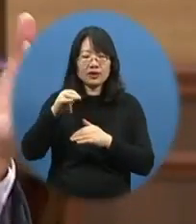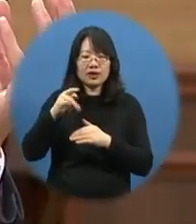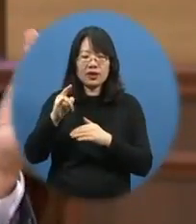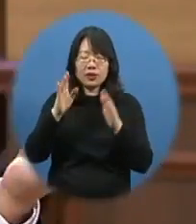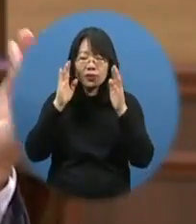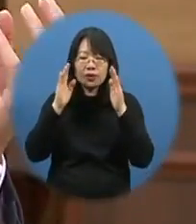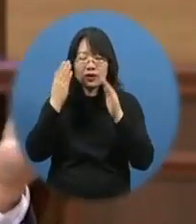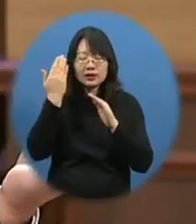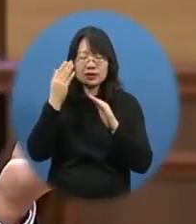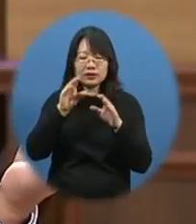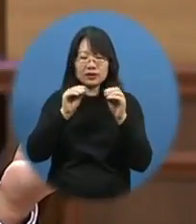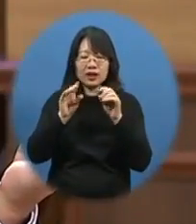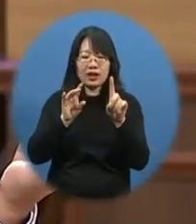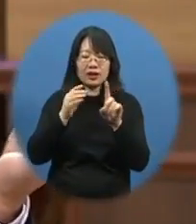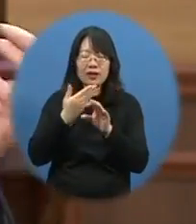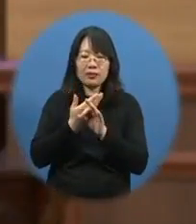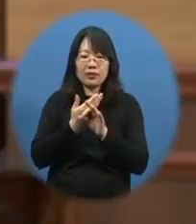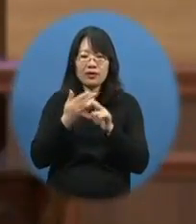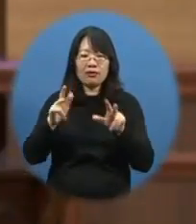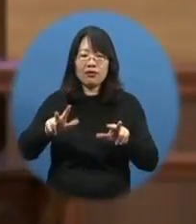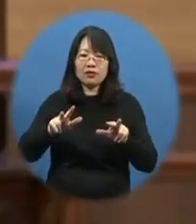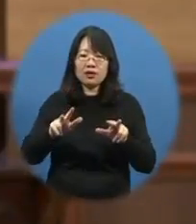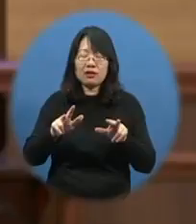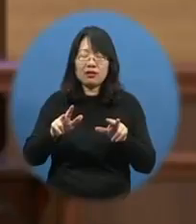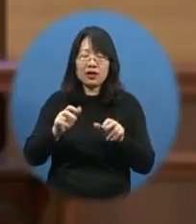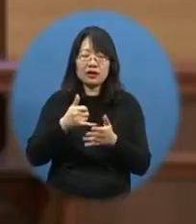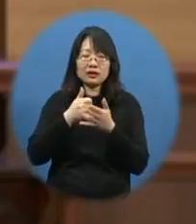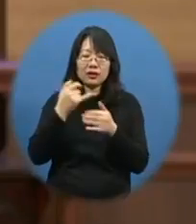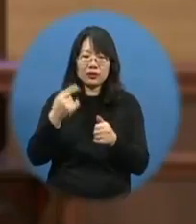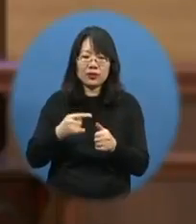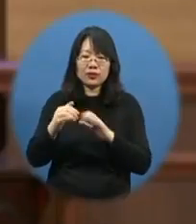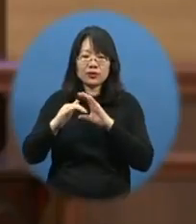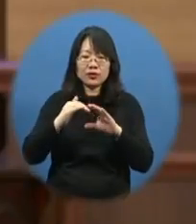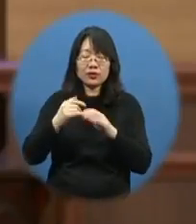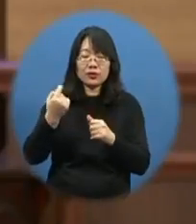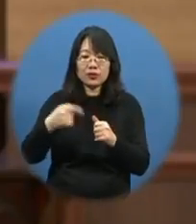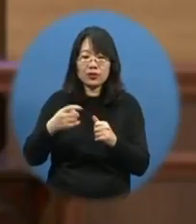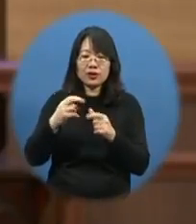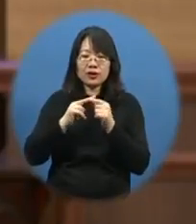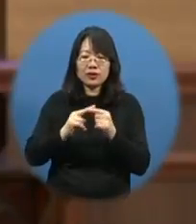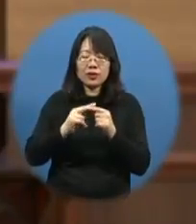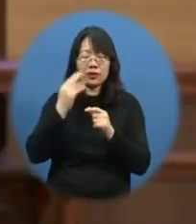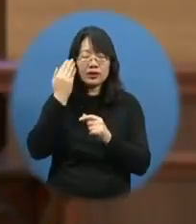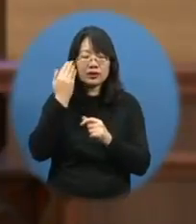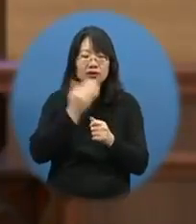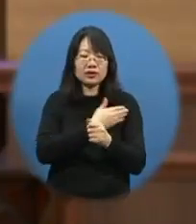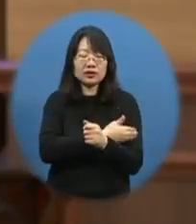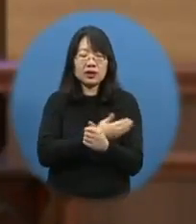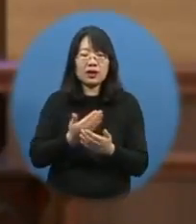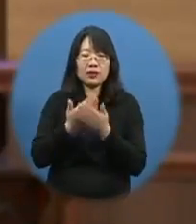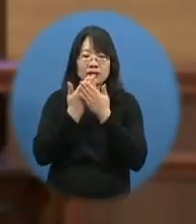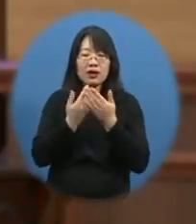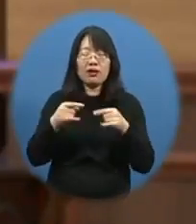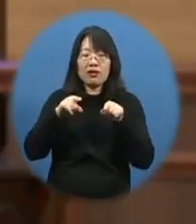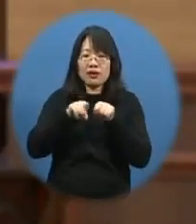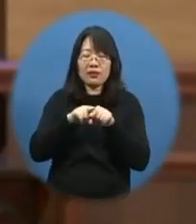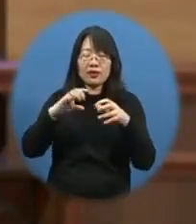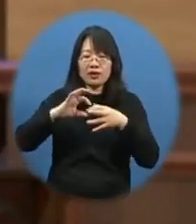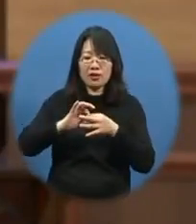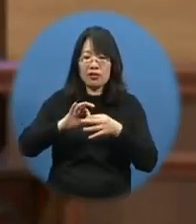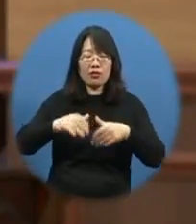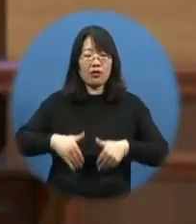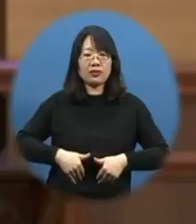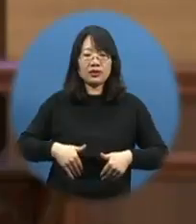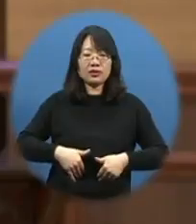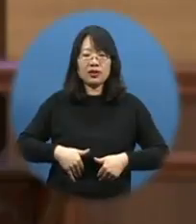공부는 지식습득 하나였다면 지금은 이게 인성교육, 소통교육, 그리고 지적능력 함양 이게 이제 함께 결합되어야